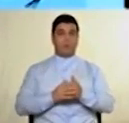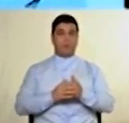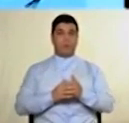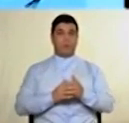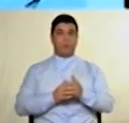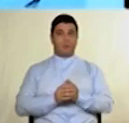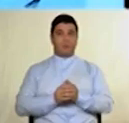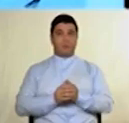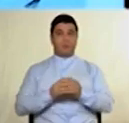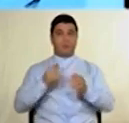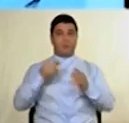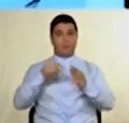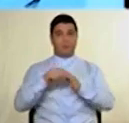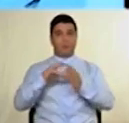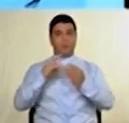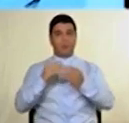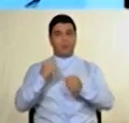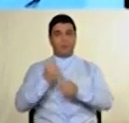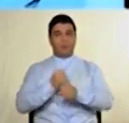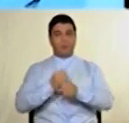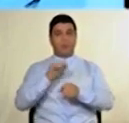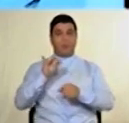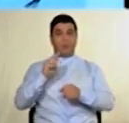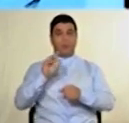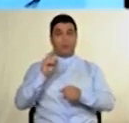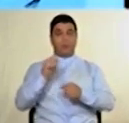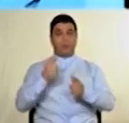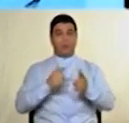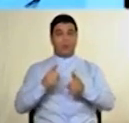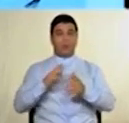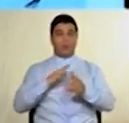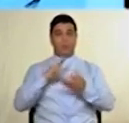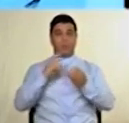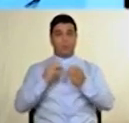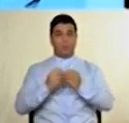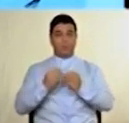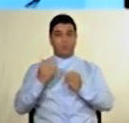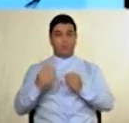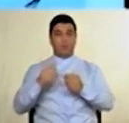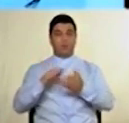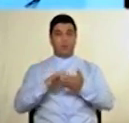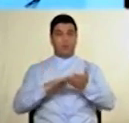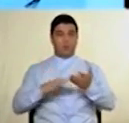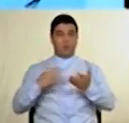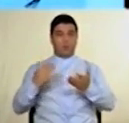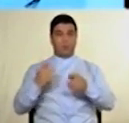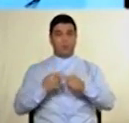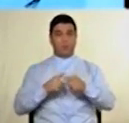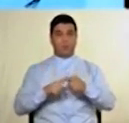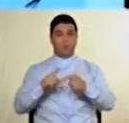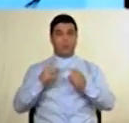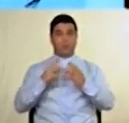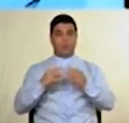pilla yetishtirilishi va ipakdan tayyorlangan mahsulotlar bo'lsa, keyinchalik esa mana shu